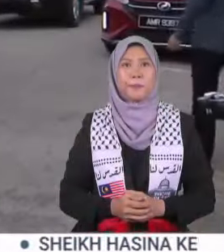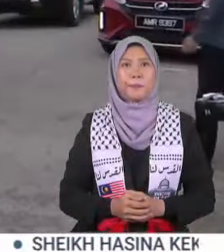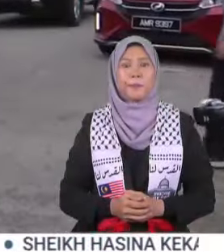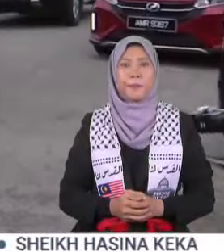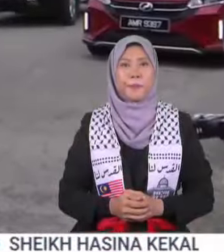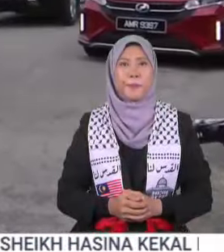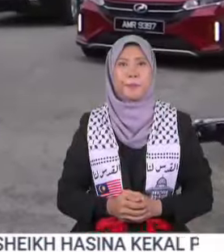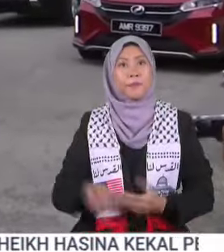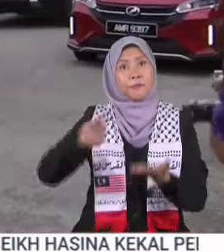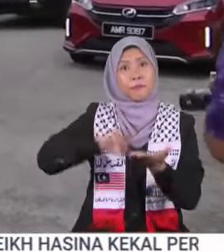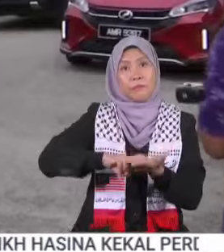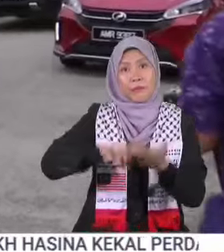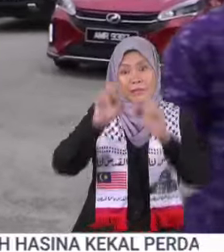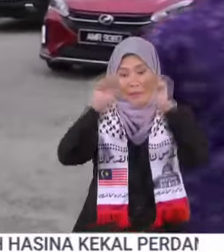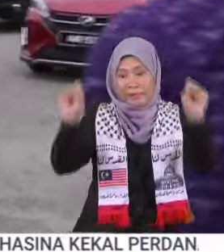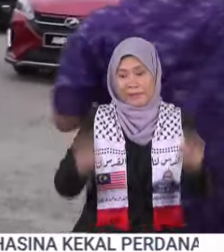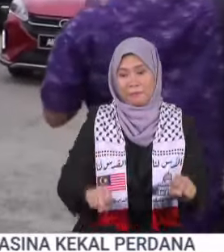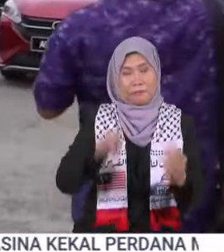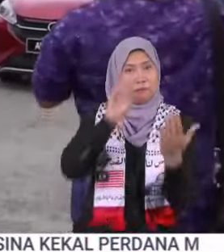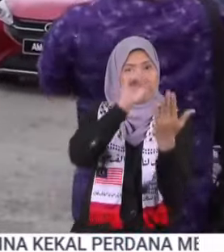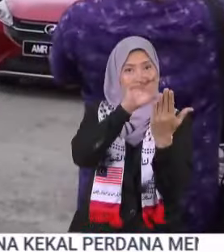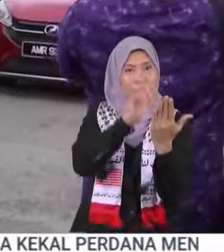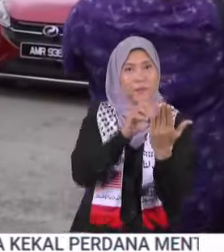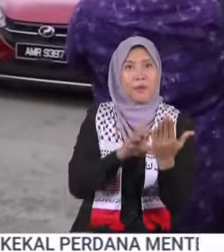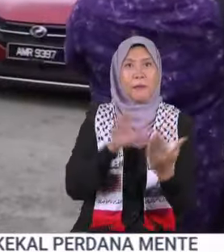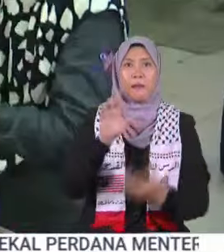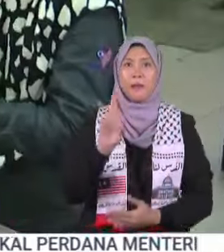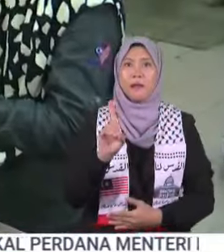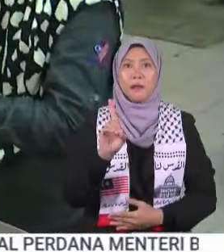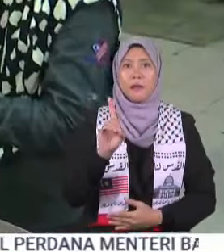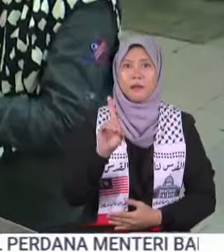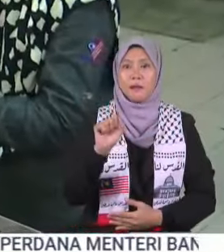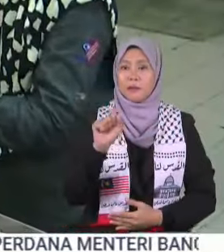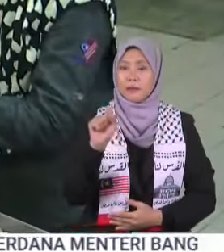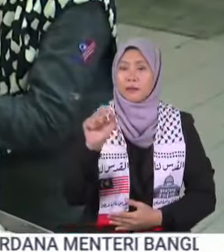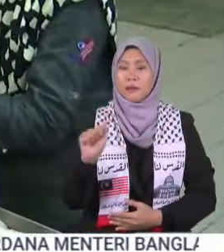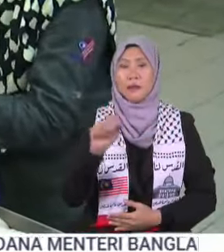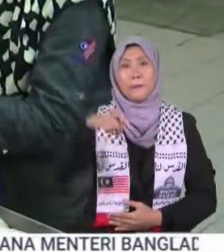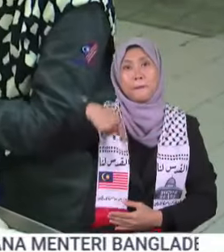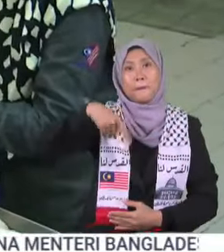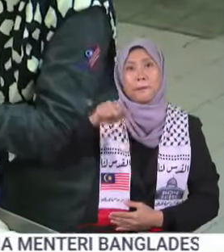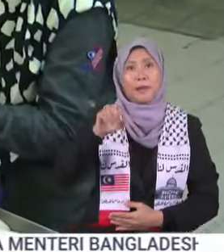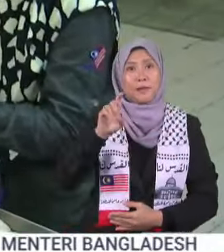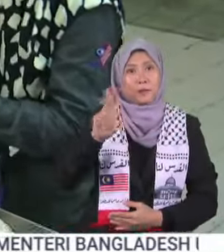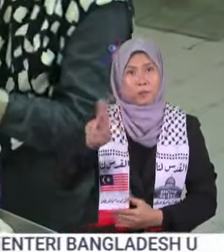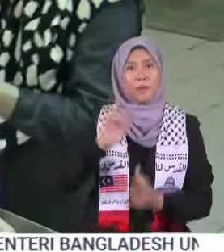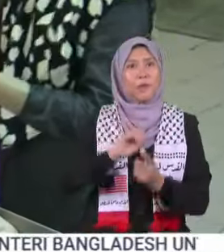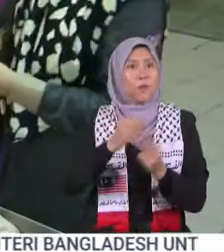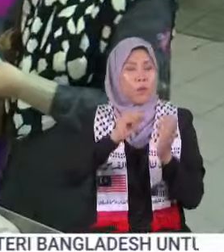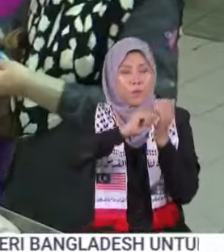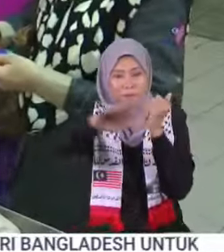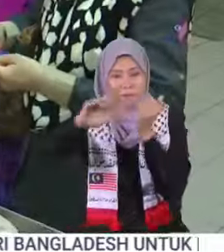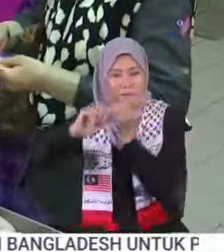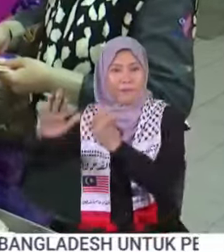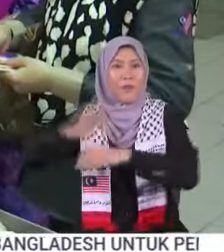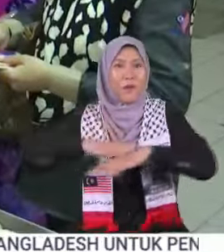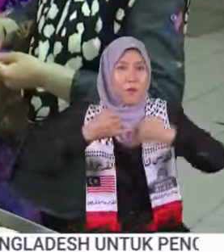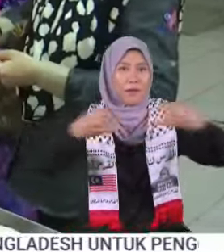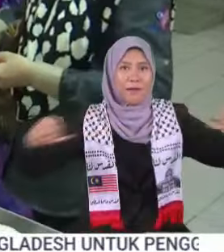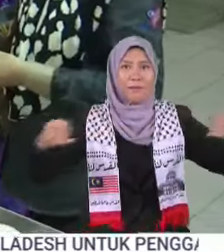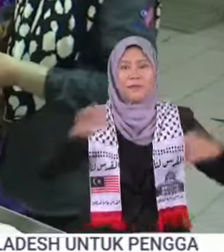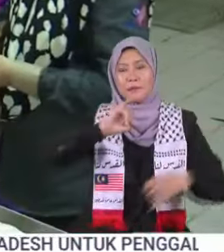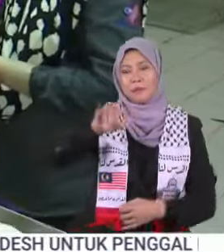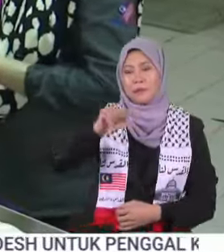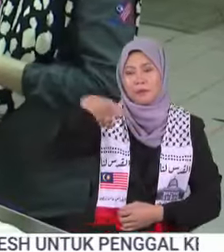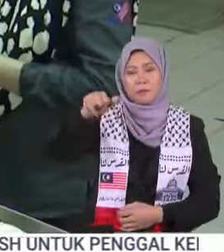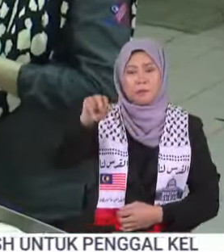disediakan pendaftaran sistem pengalan data utama padu Sain hebahan secar dalam talian jabatan penerangan